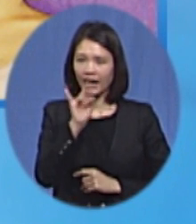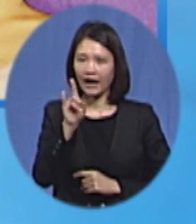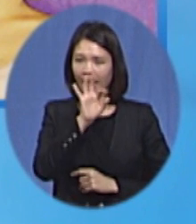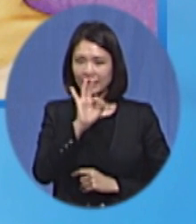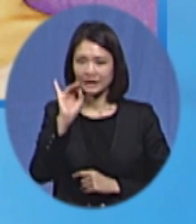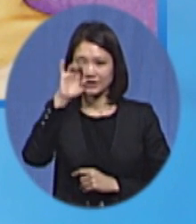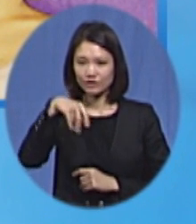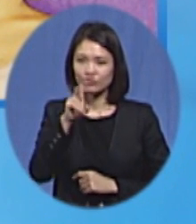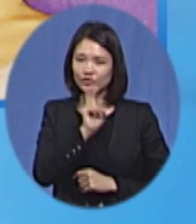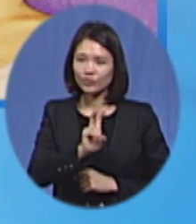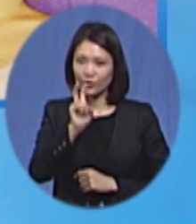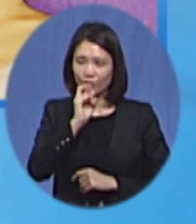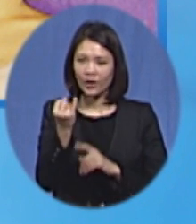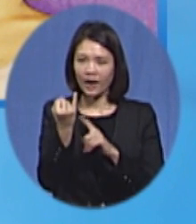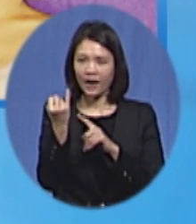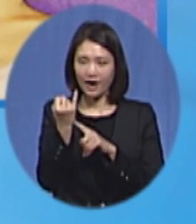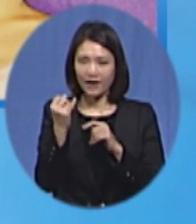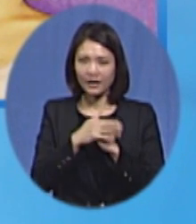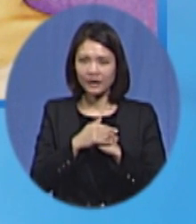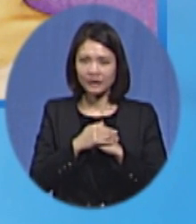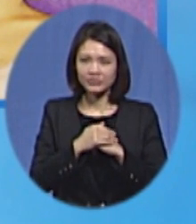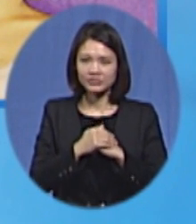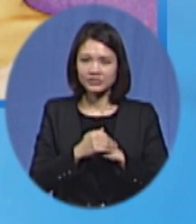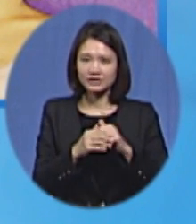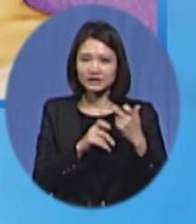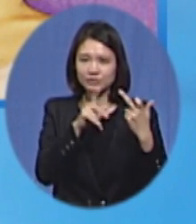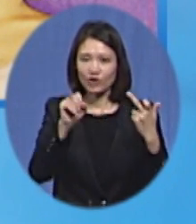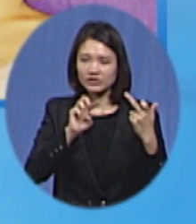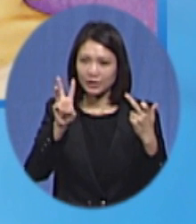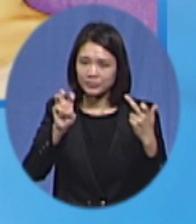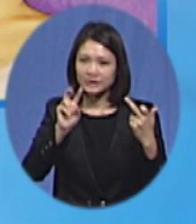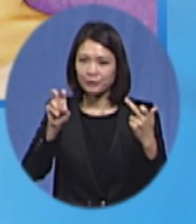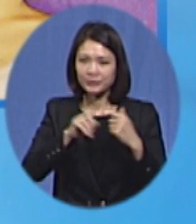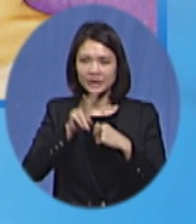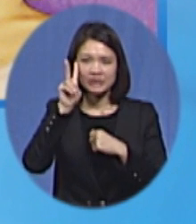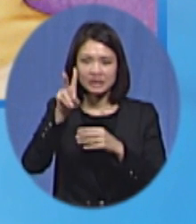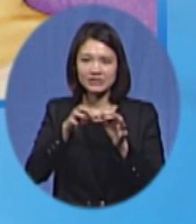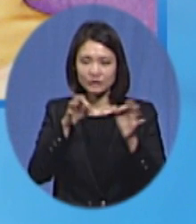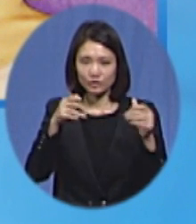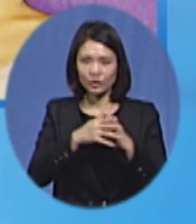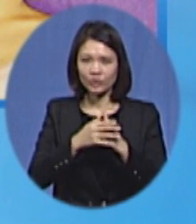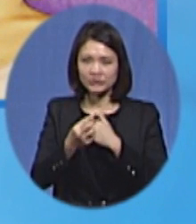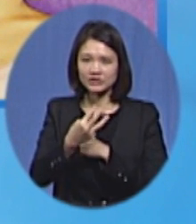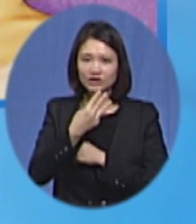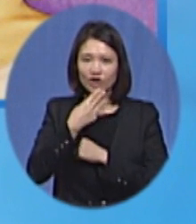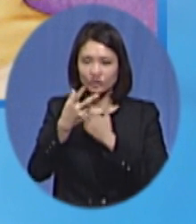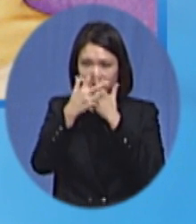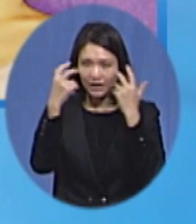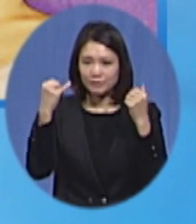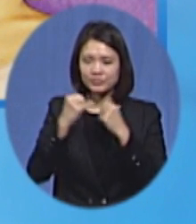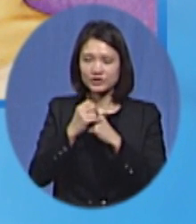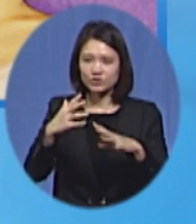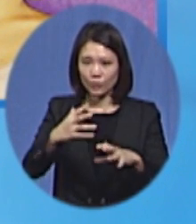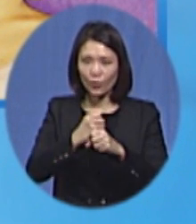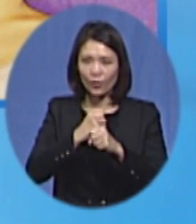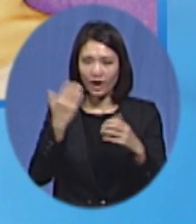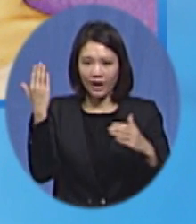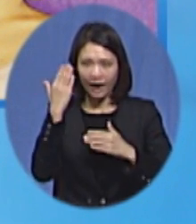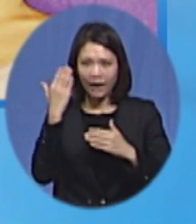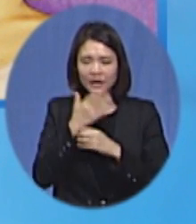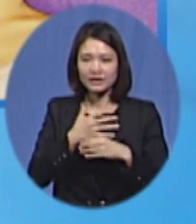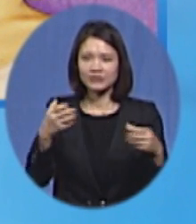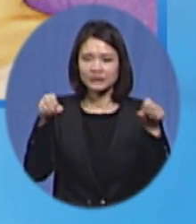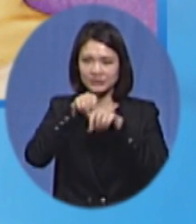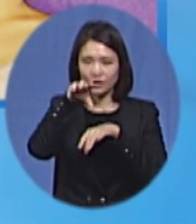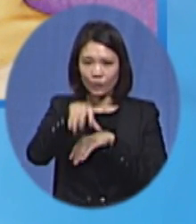국민동생이라고 불리는 아이유가 오는 30일, 31일 양일간 서울 잠실종합운동장